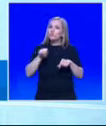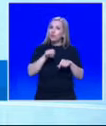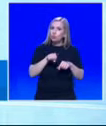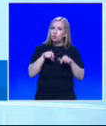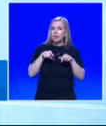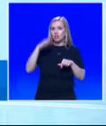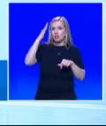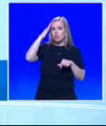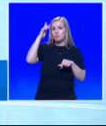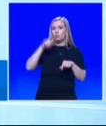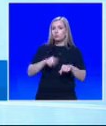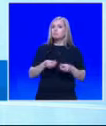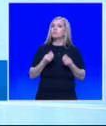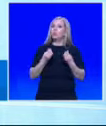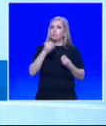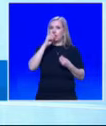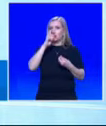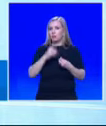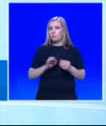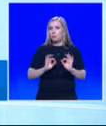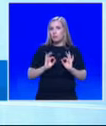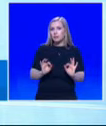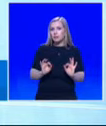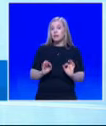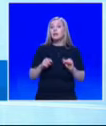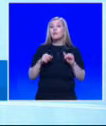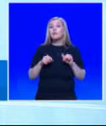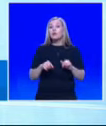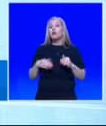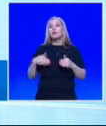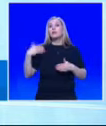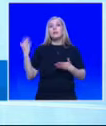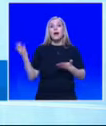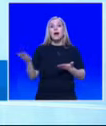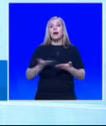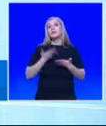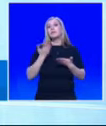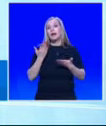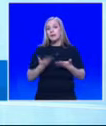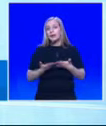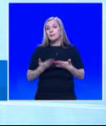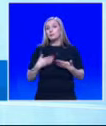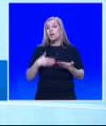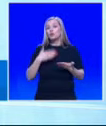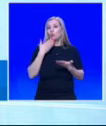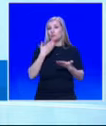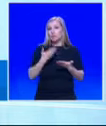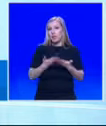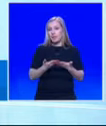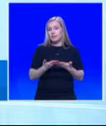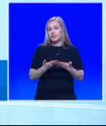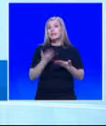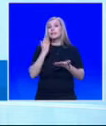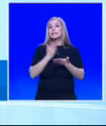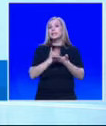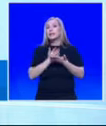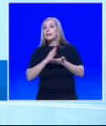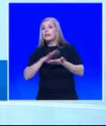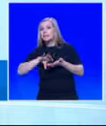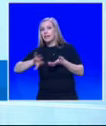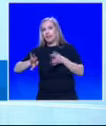един, смятаме, епохален момент. Момент, в който най-после нашето обещание на българите да разделим политика